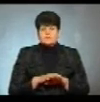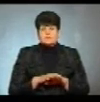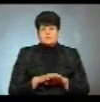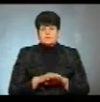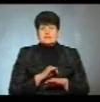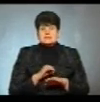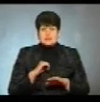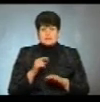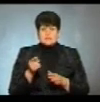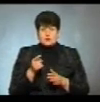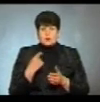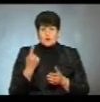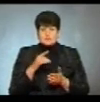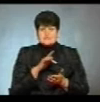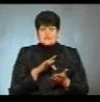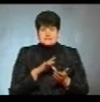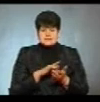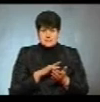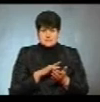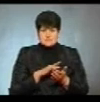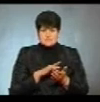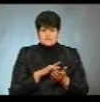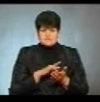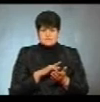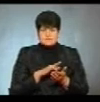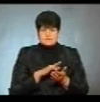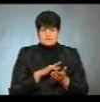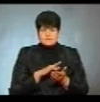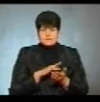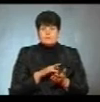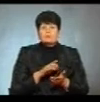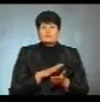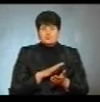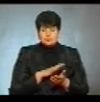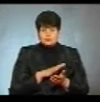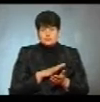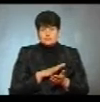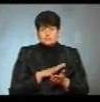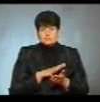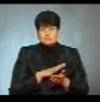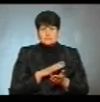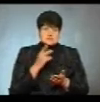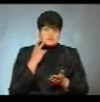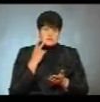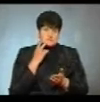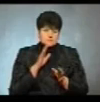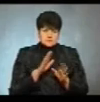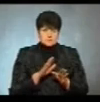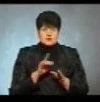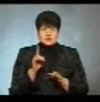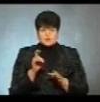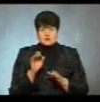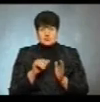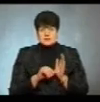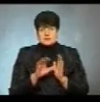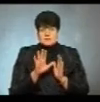сам Тернопіль як обласний центр – це, безумовно, був в тренді і виправдано в сподівання. І